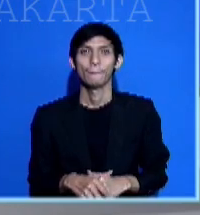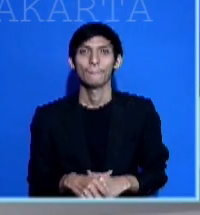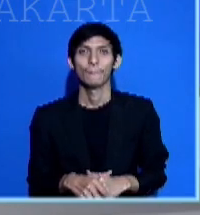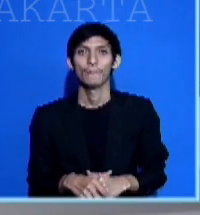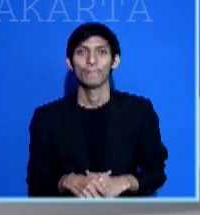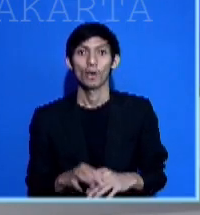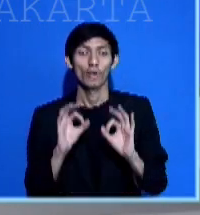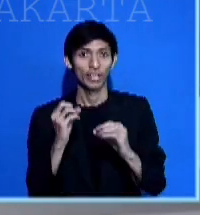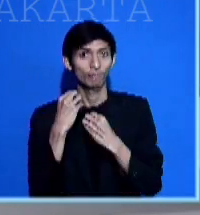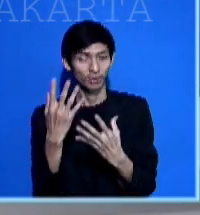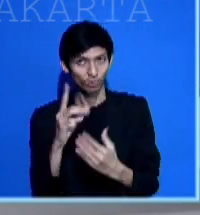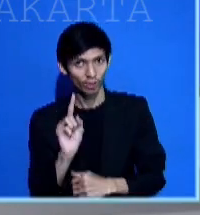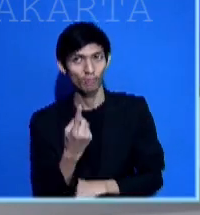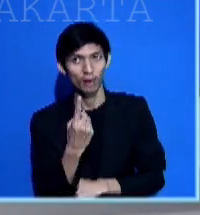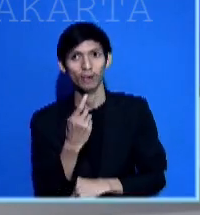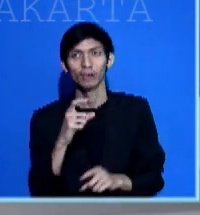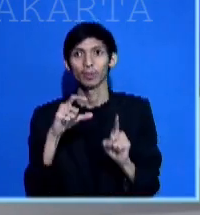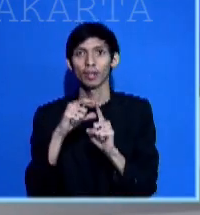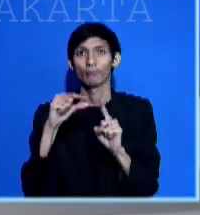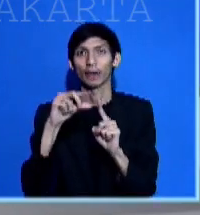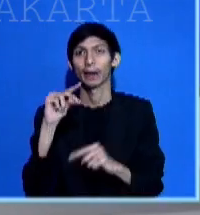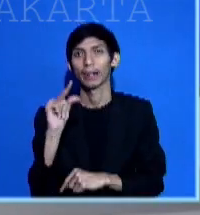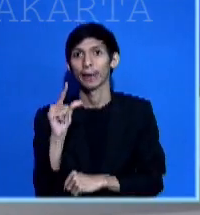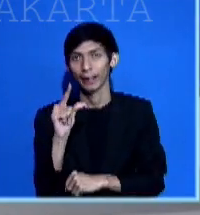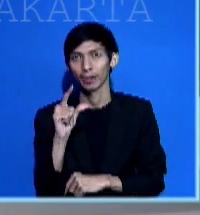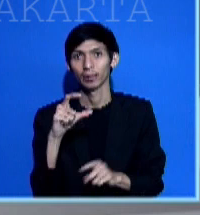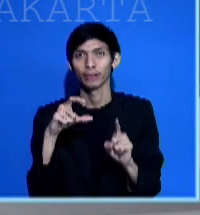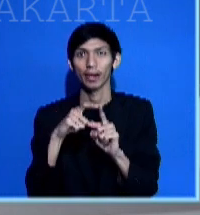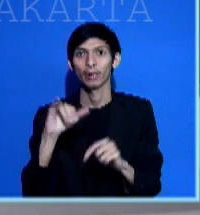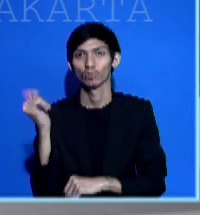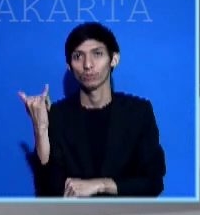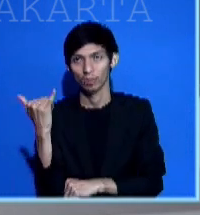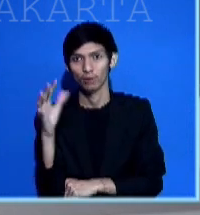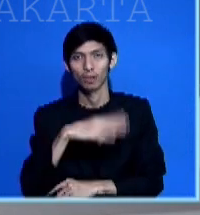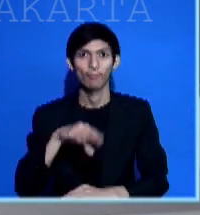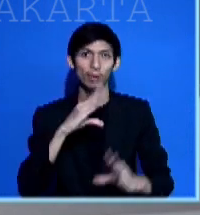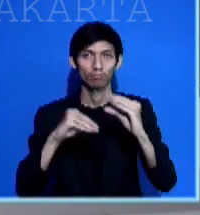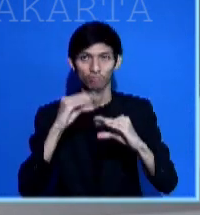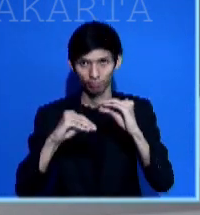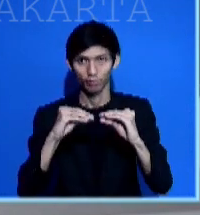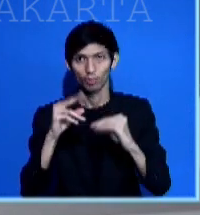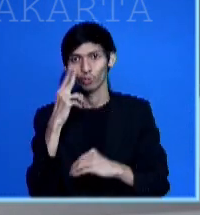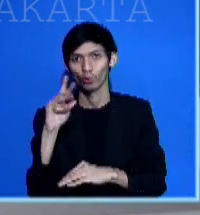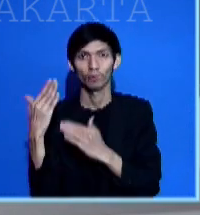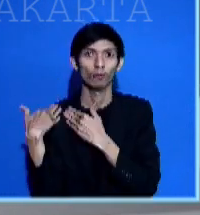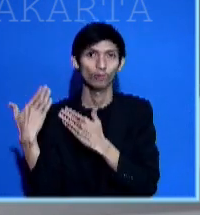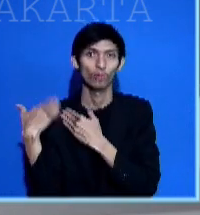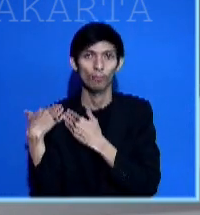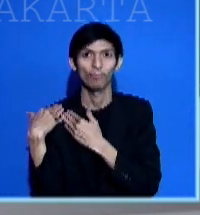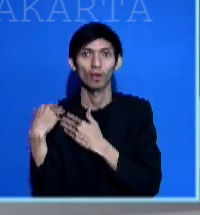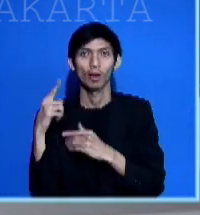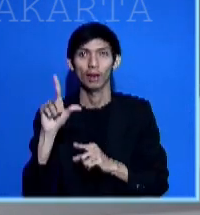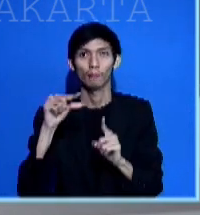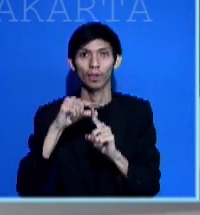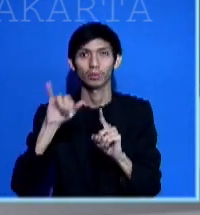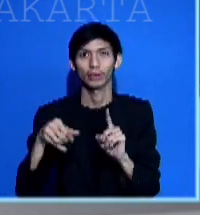kita ke informasi pertama DPR ddiy menggelar rapat paripurna dengan agenda laporan keterangan pertanggungjawaban atau lkpj Gubernur